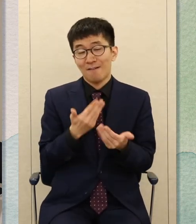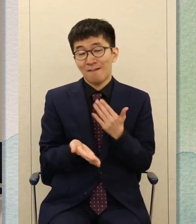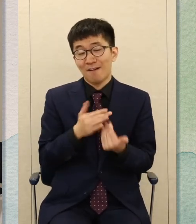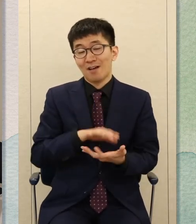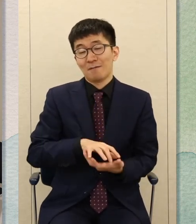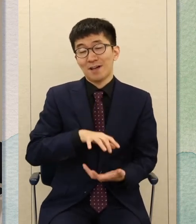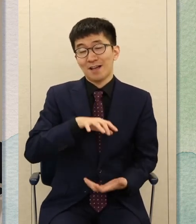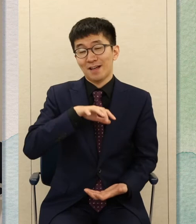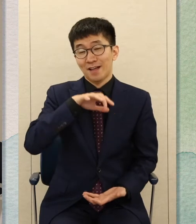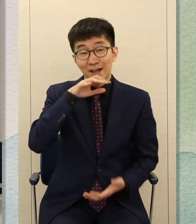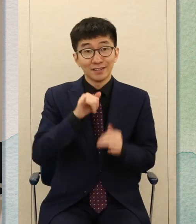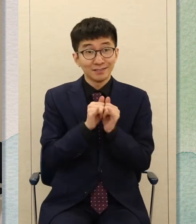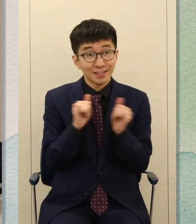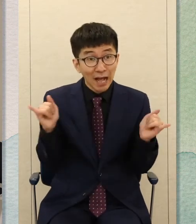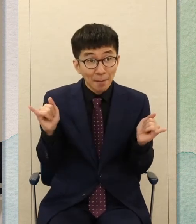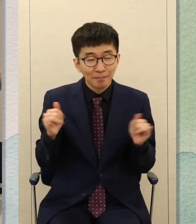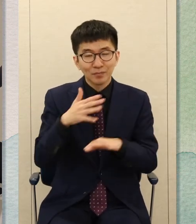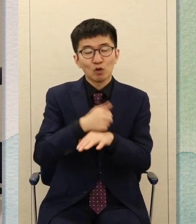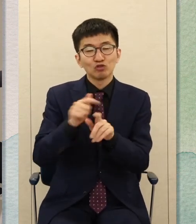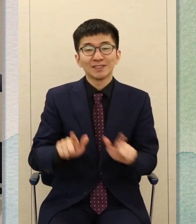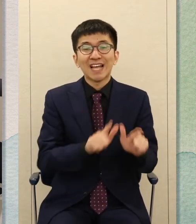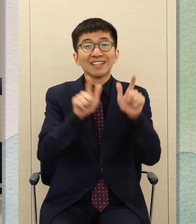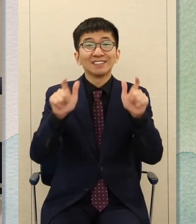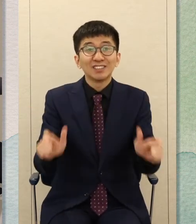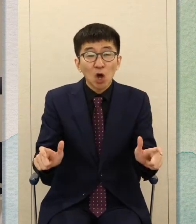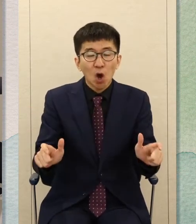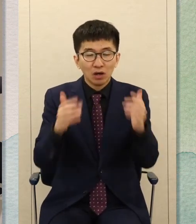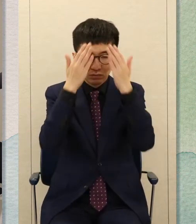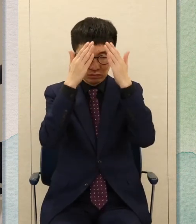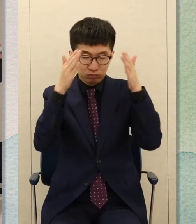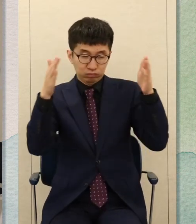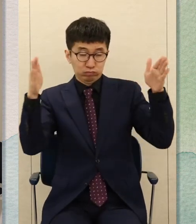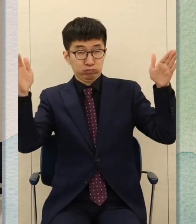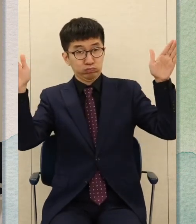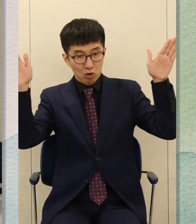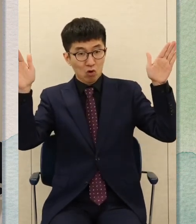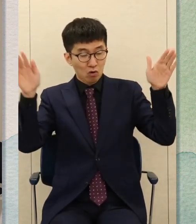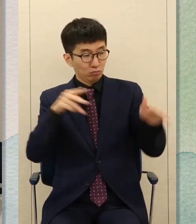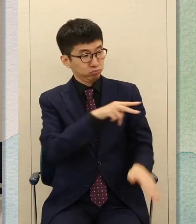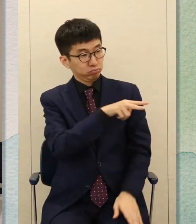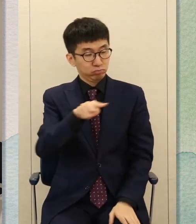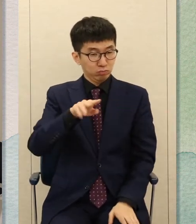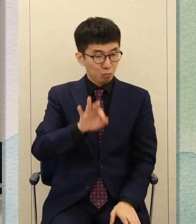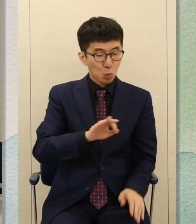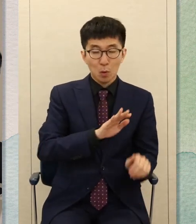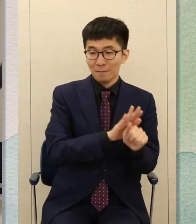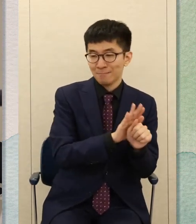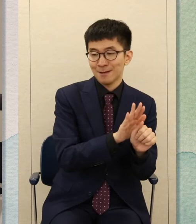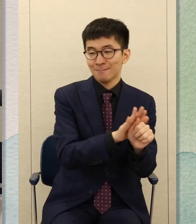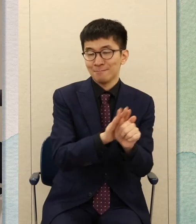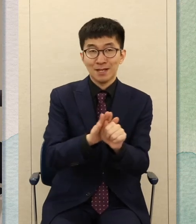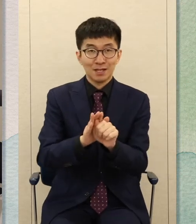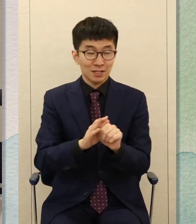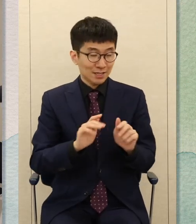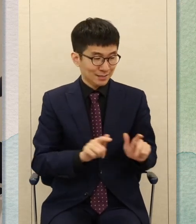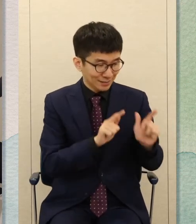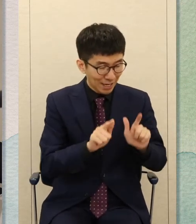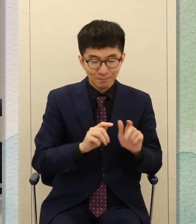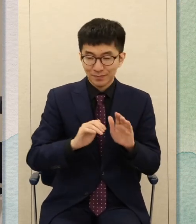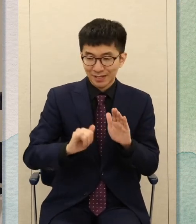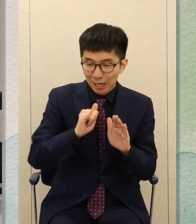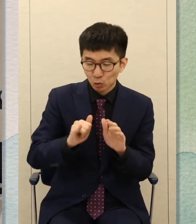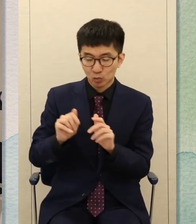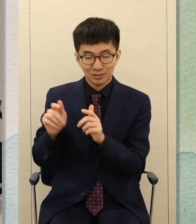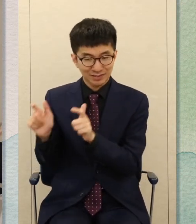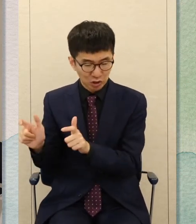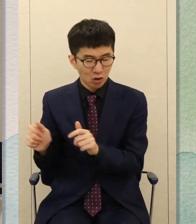사람들은 결국 지역을 예, 좀 더 폭넓은 맥락에서 자기의 삶과 가족과 지역을 어떤